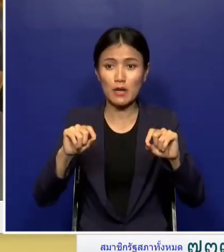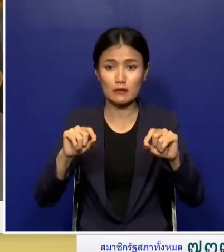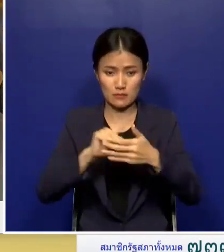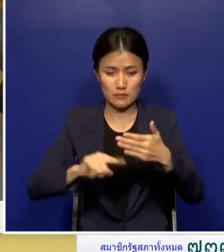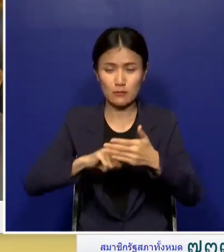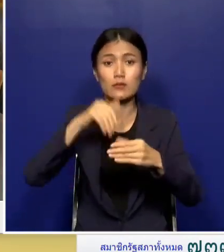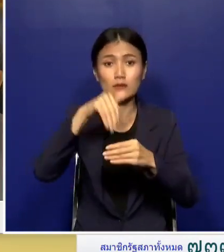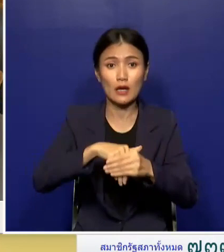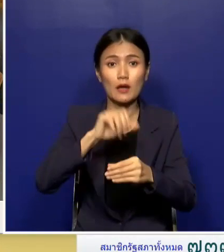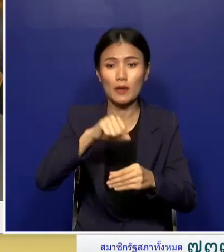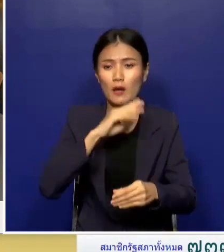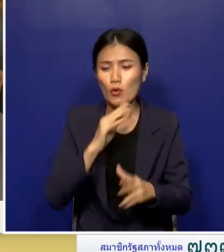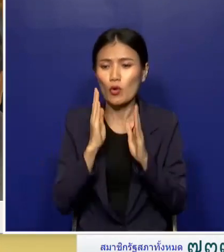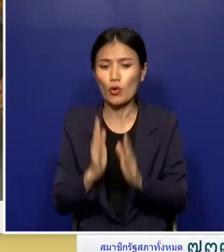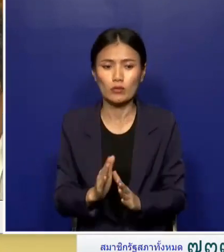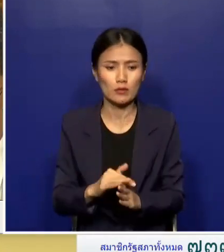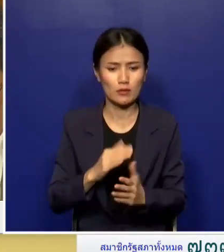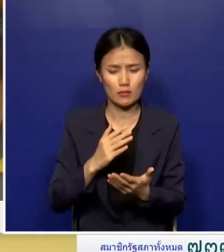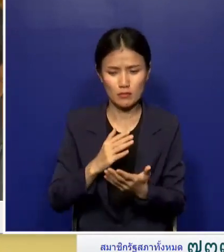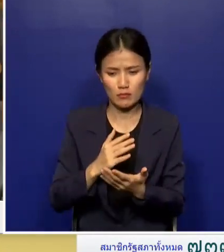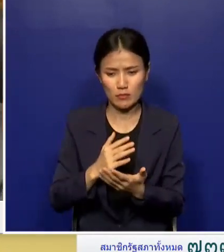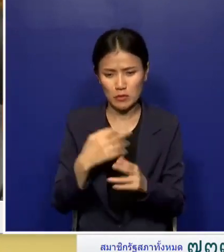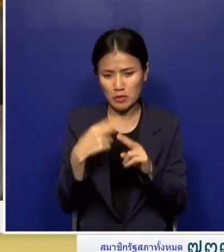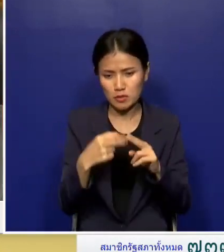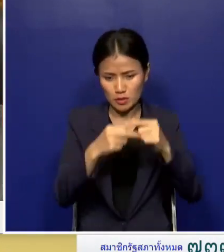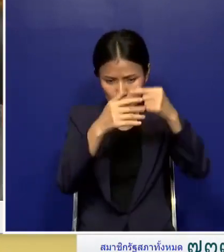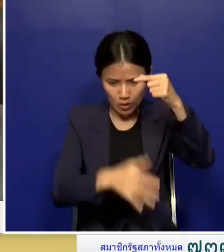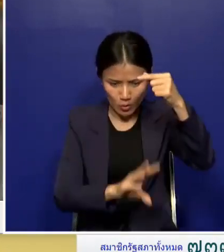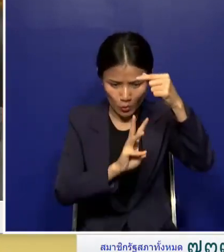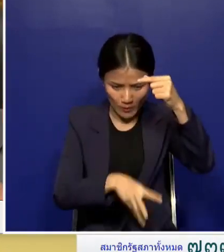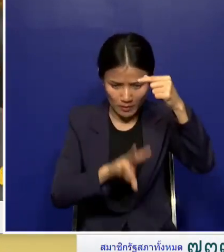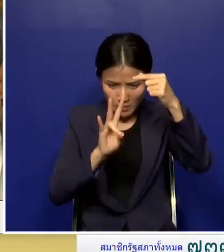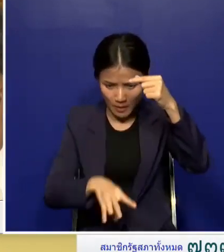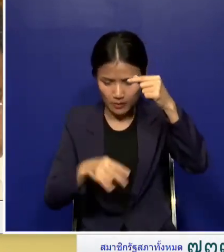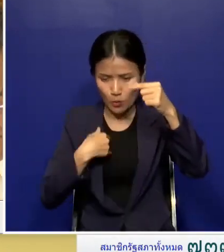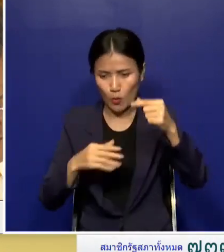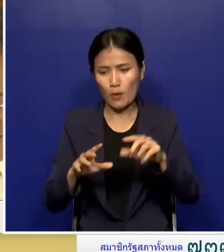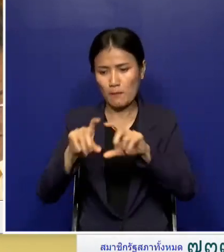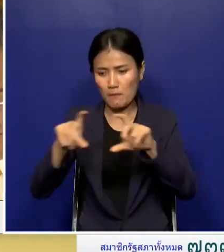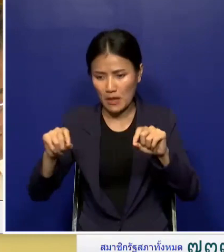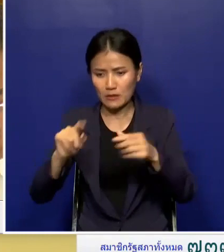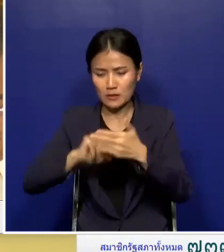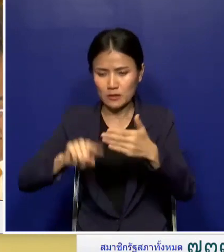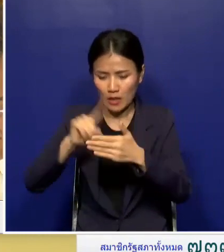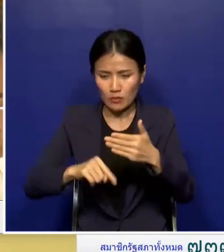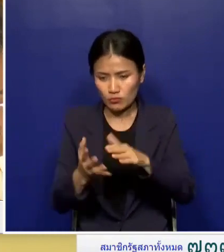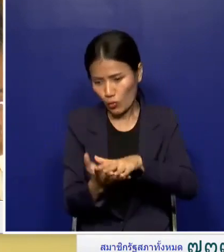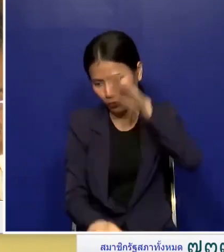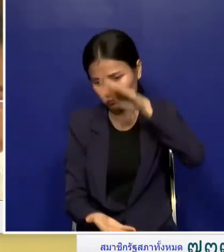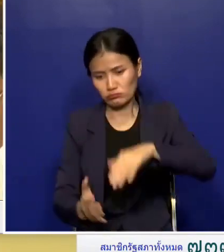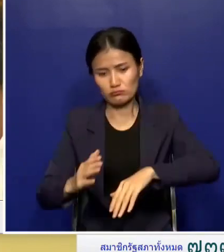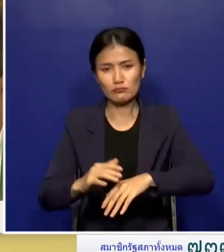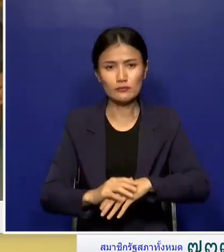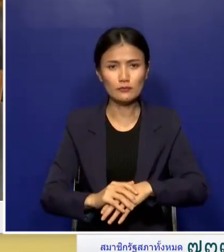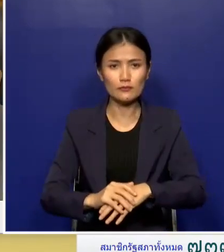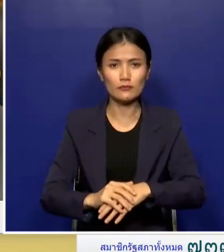นี่ยทั้งหมด 6-7,000 รายชื่อเนี่ยการที่จะเตรียมทำบัตรเลือกตั้งเนี่ยคงจะต้องพิมพ์เป็นเล่มหน